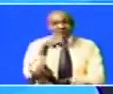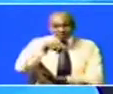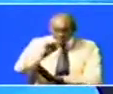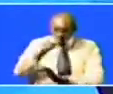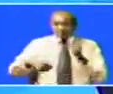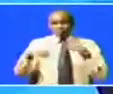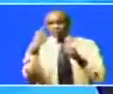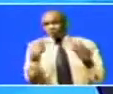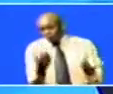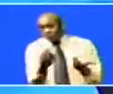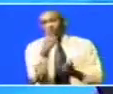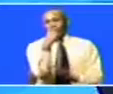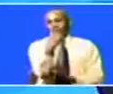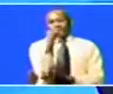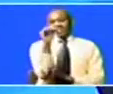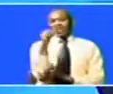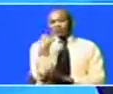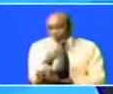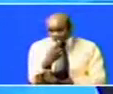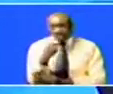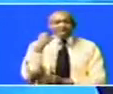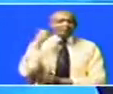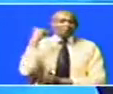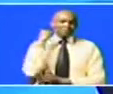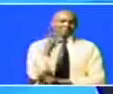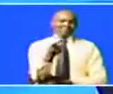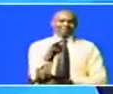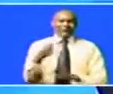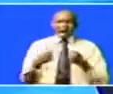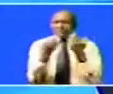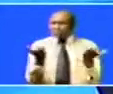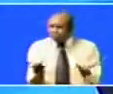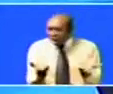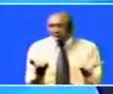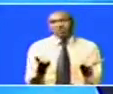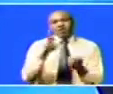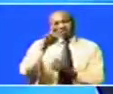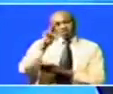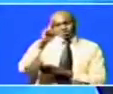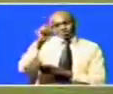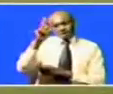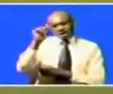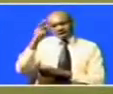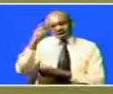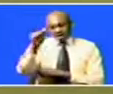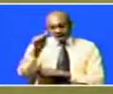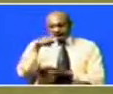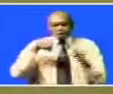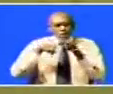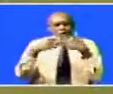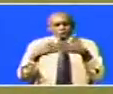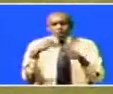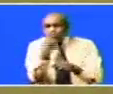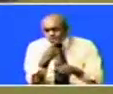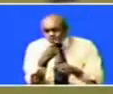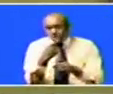kuandikisha ushindi wa bao moja bila jibu dhidi ya Nakumatt, mechi iliyochezwa katika uwanja wa Ruaraka. Bao hilo la kipekee lilifungwa na Boniface